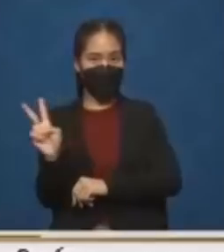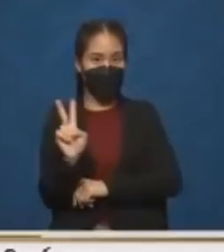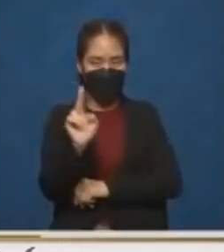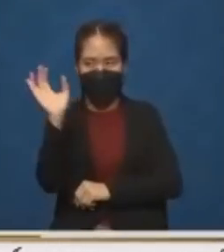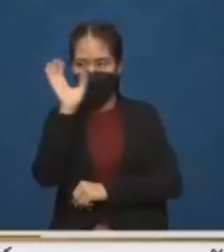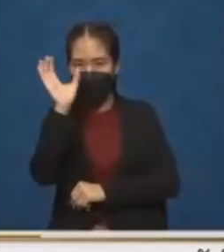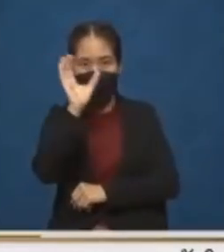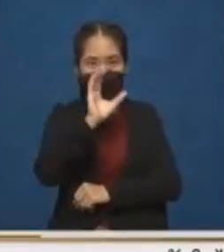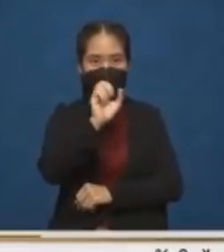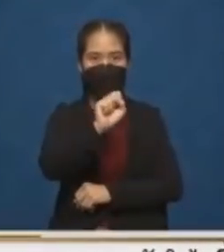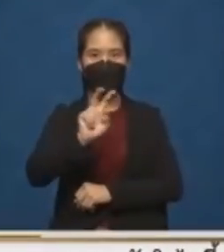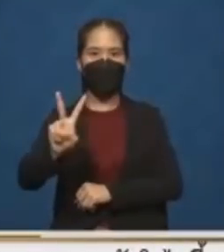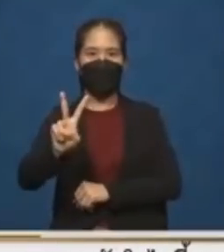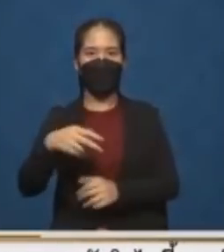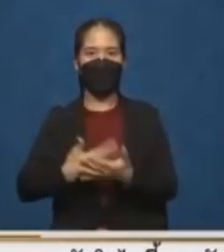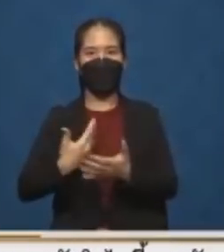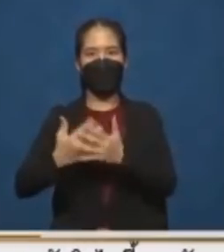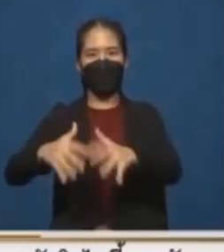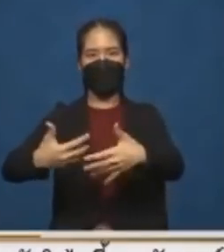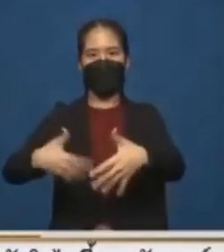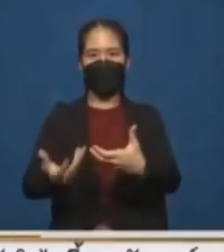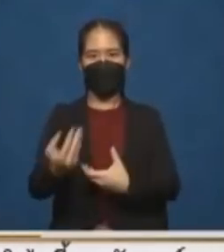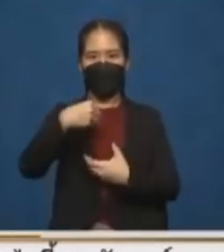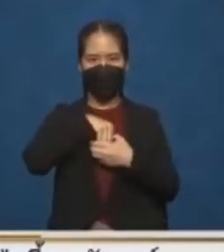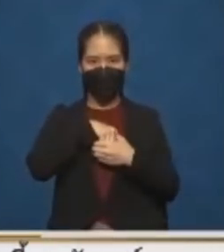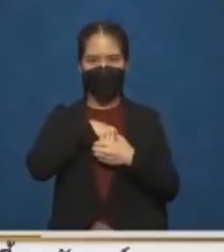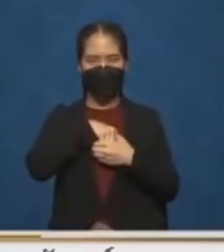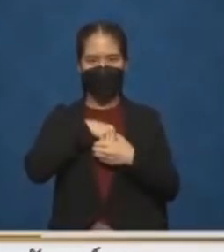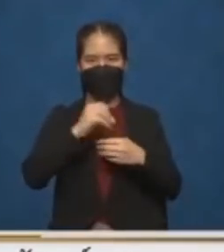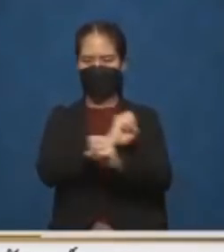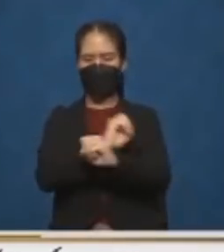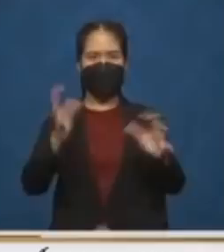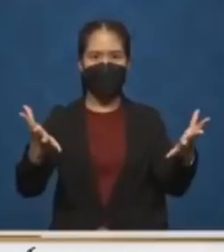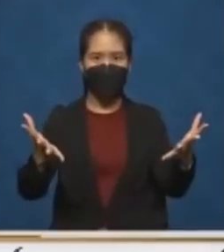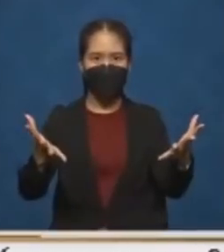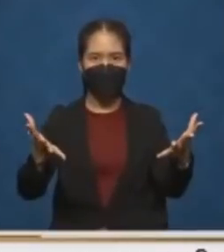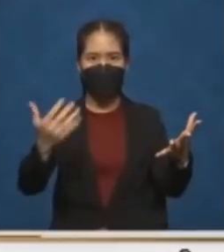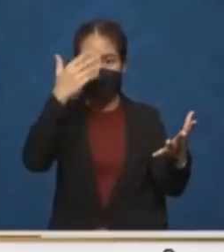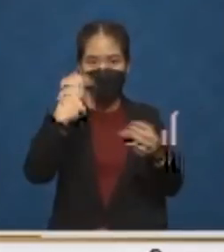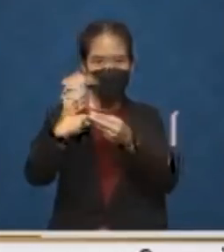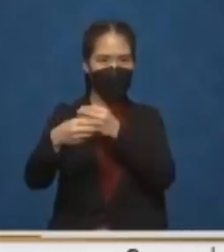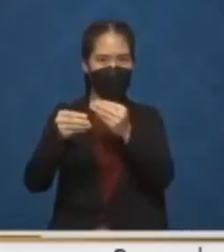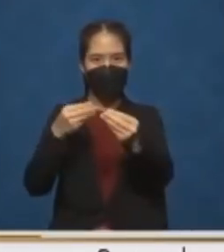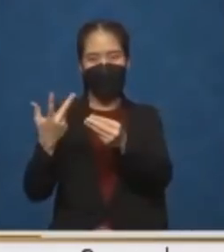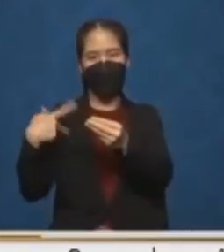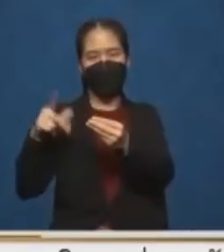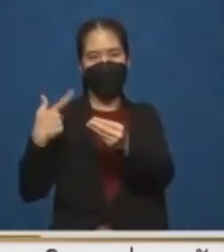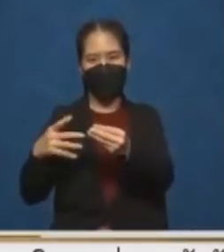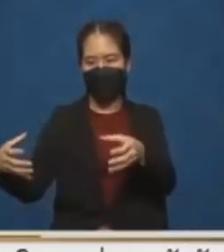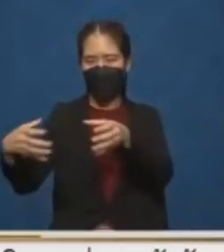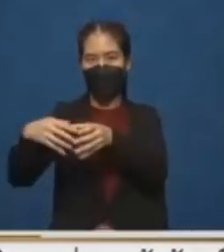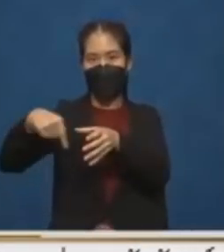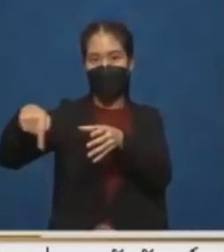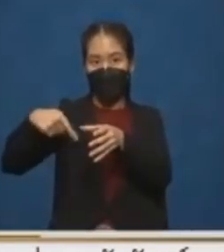ซ์ สอบไปใทางทุจลิต ไม่ปลงใส เอือประโยช์ต่พวกพ้องเสวงหาผประยOD